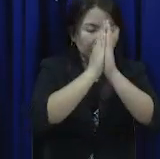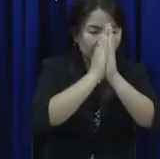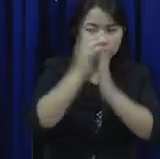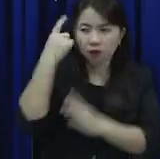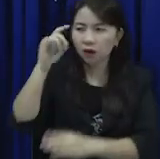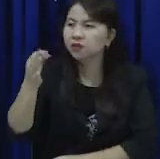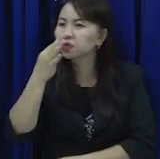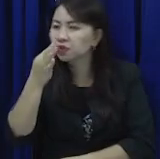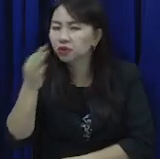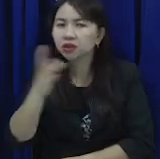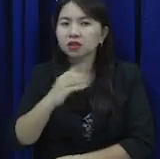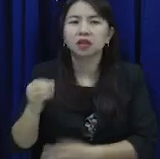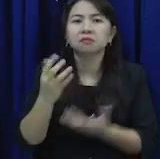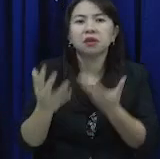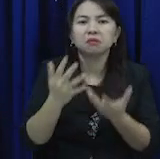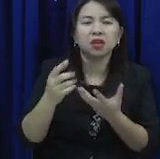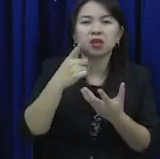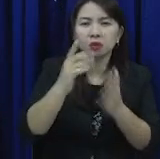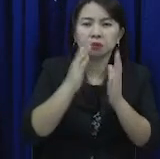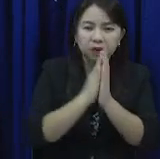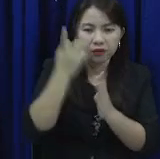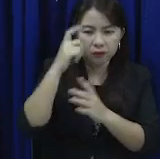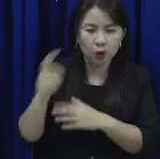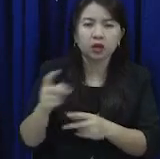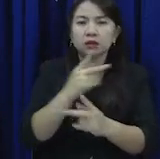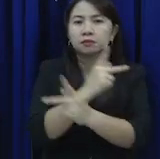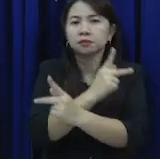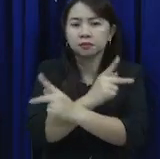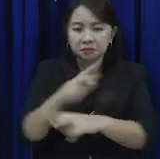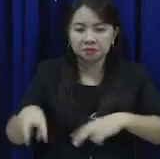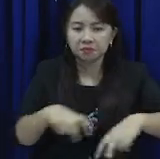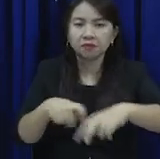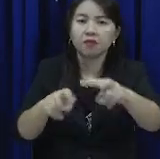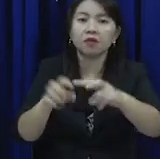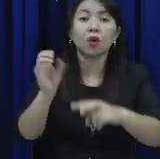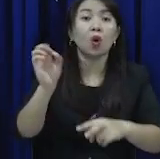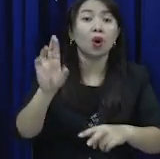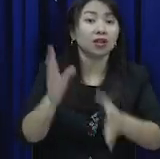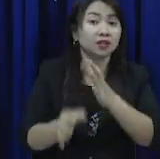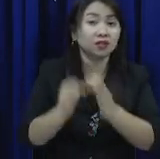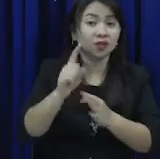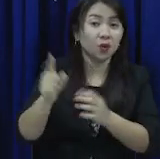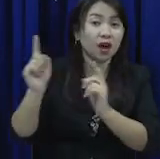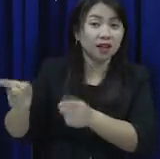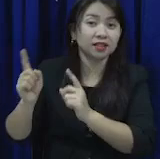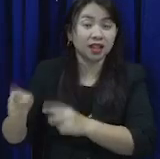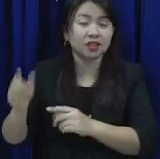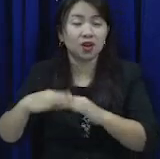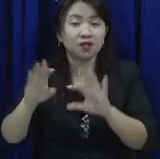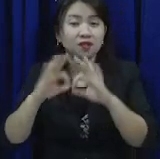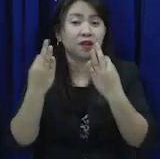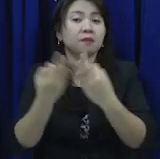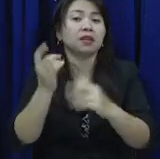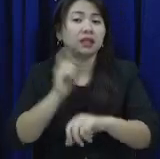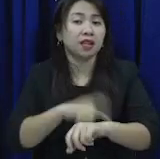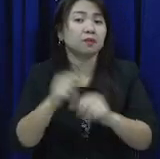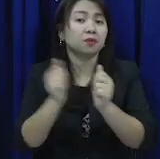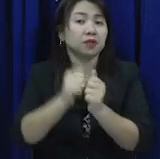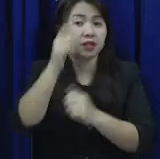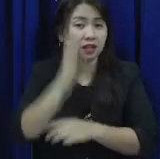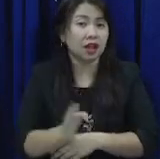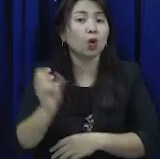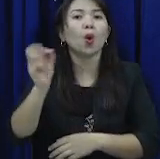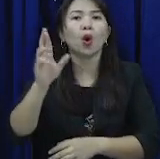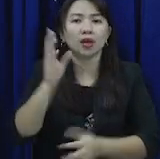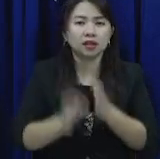mananalangin ka sa safety ng travel mo or pagka naka-attend ka pa ng family time with God at nak ka nito